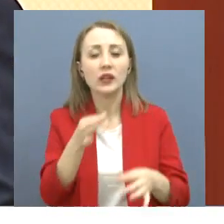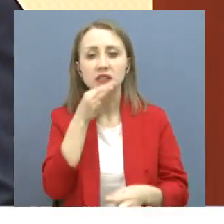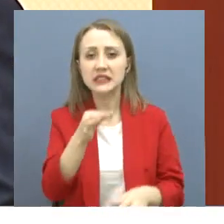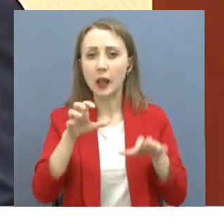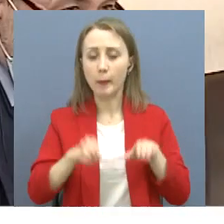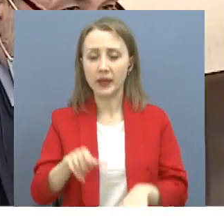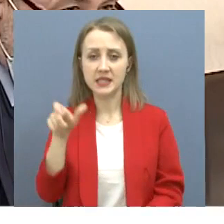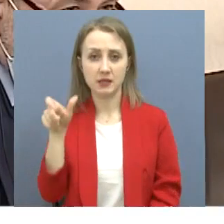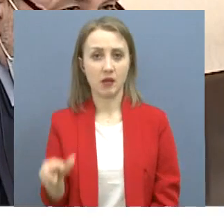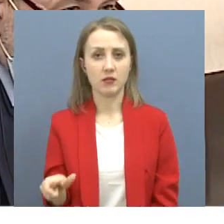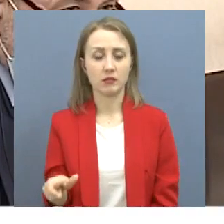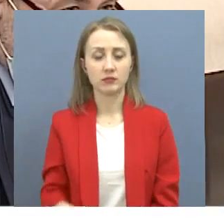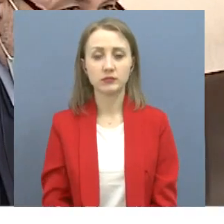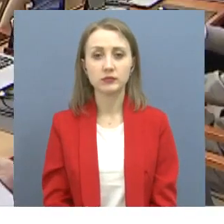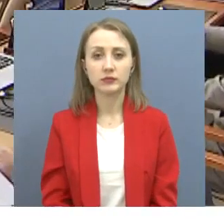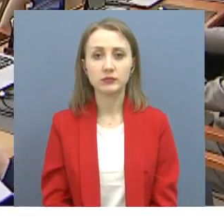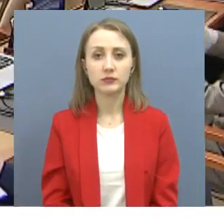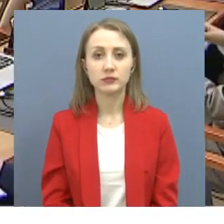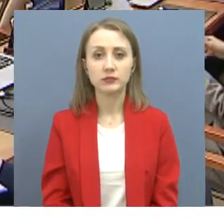Республики Казахстан Нурлан Нигматуллин.